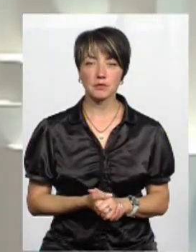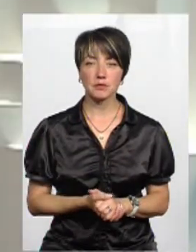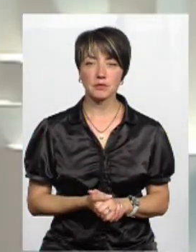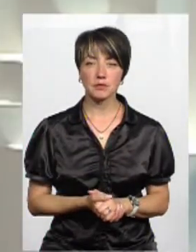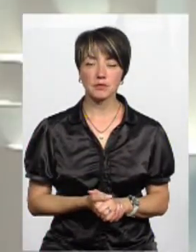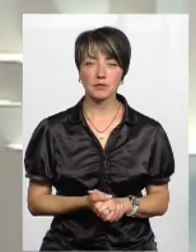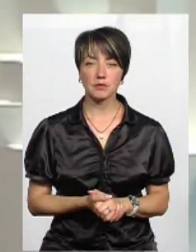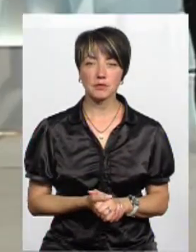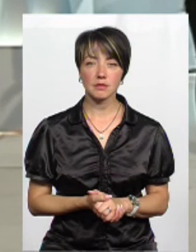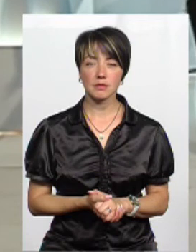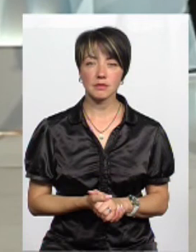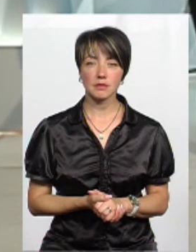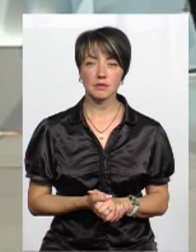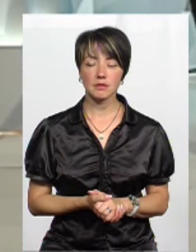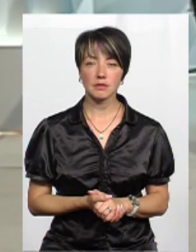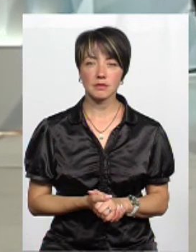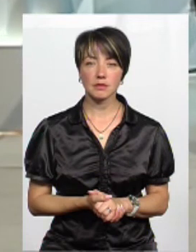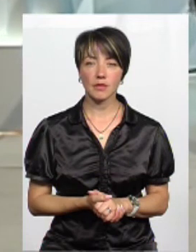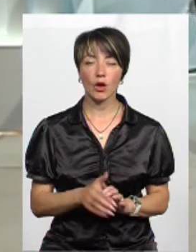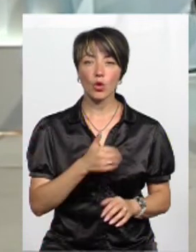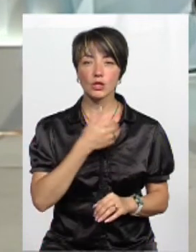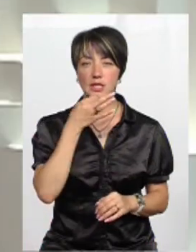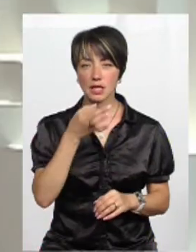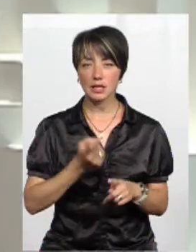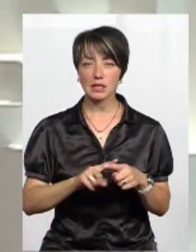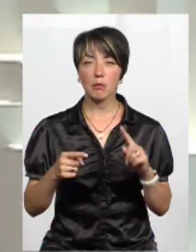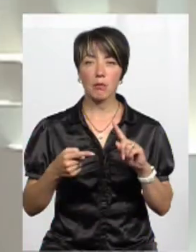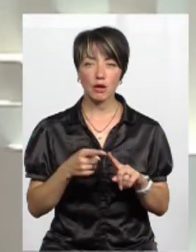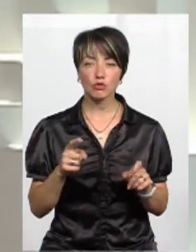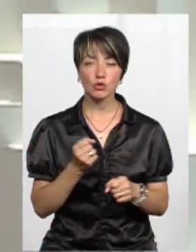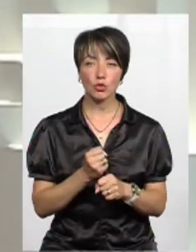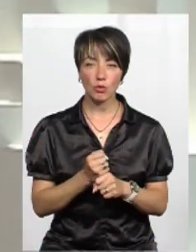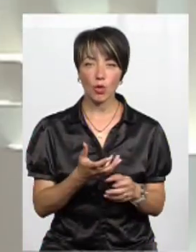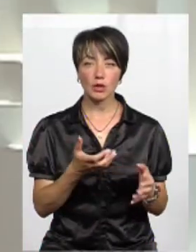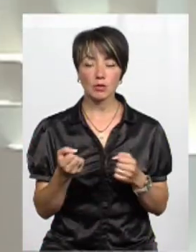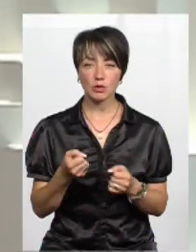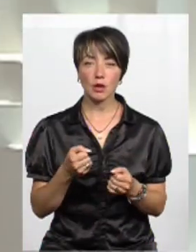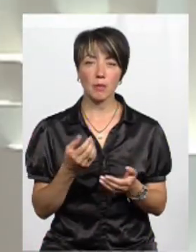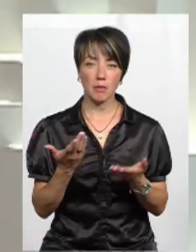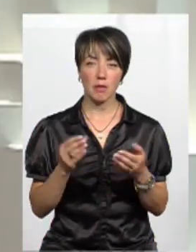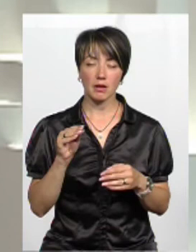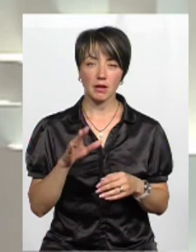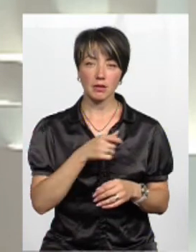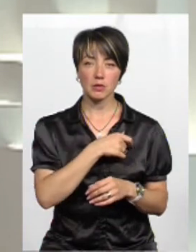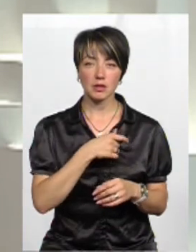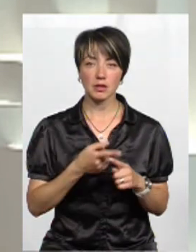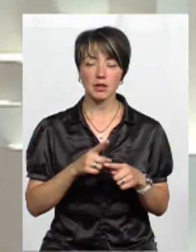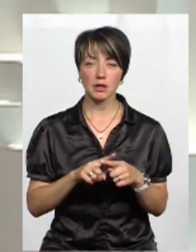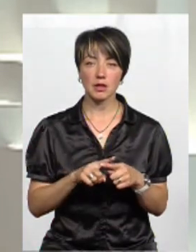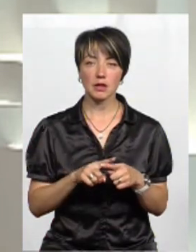З дорогими ліками на сьогодні? Ні. Я хочу сказати, і це перше, що ми зробимо, отримавши мандат, як мене сьогодні